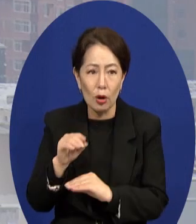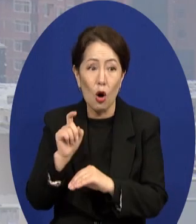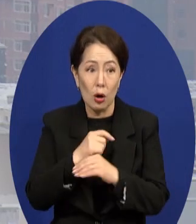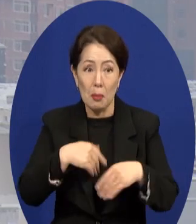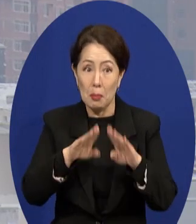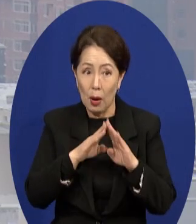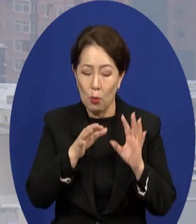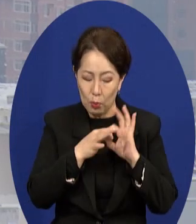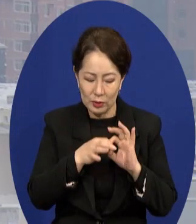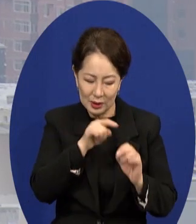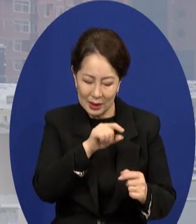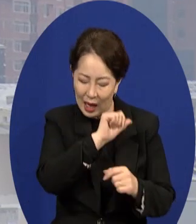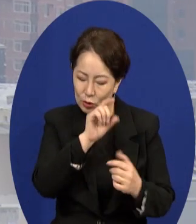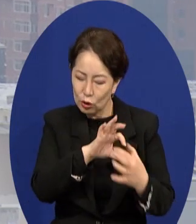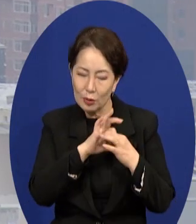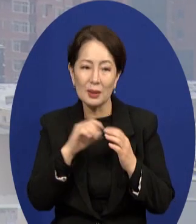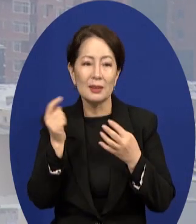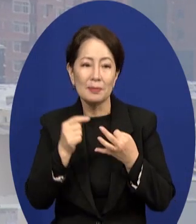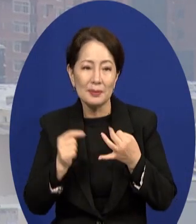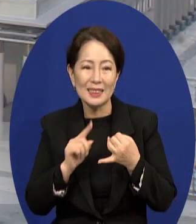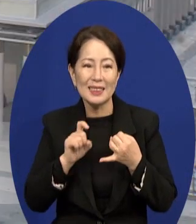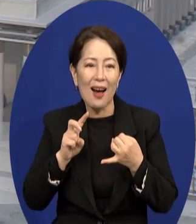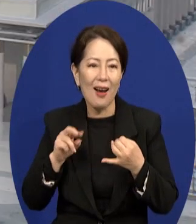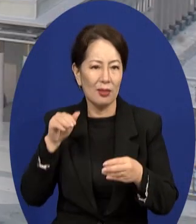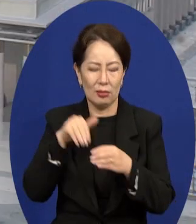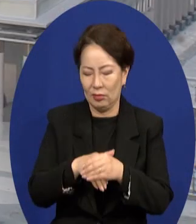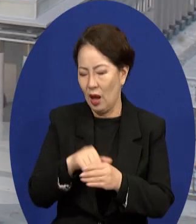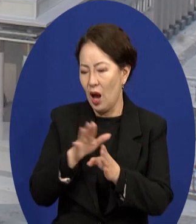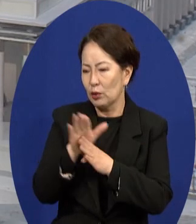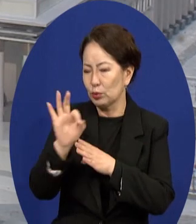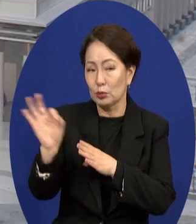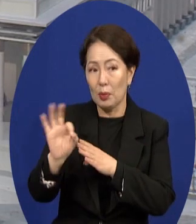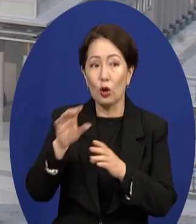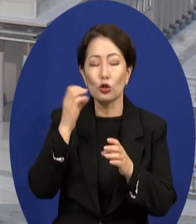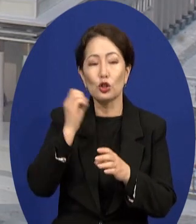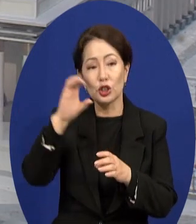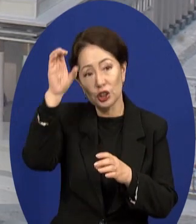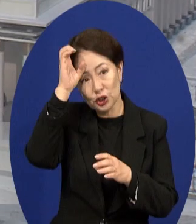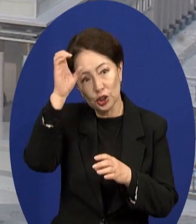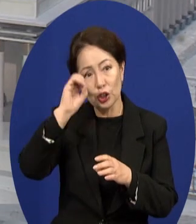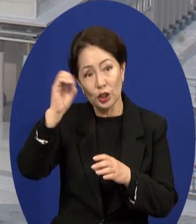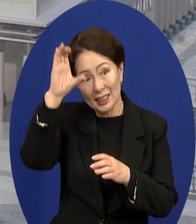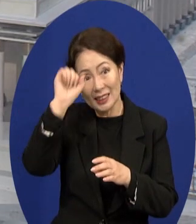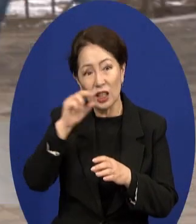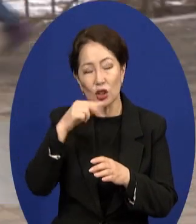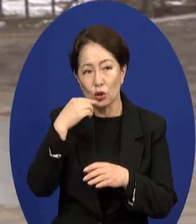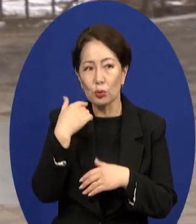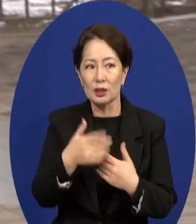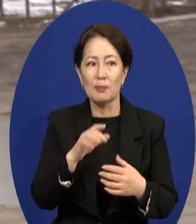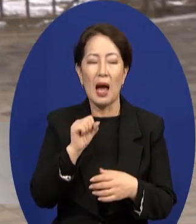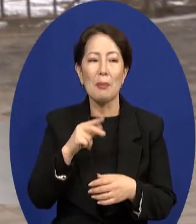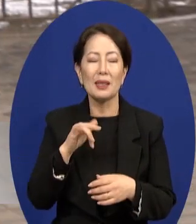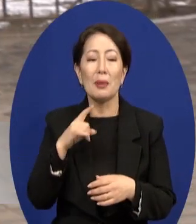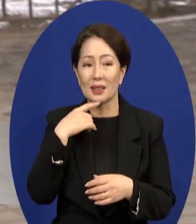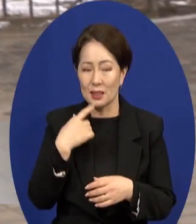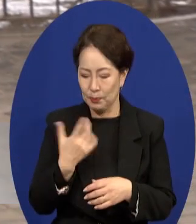яг дээрх асуудалтай холбоотой заалтууд албачаагүйг ерхий сайдын зөвлөх Амглан Баатар бидэнд ярьсан. Улаанбаатар